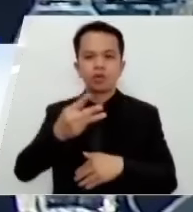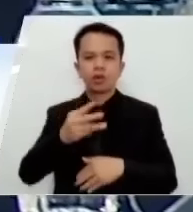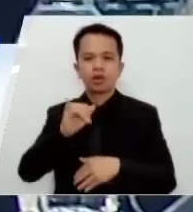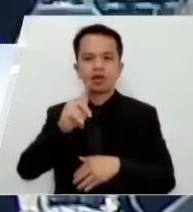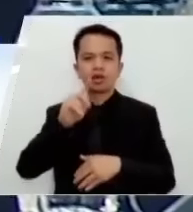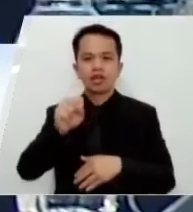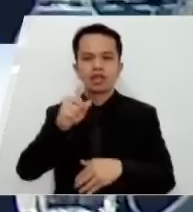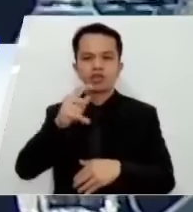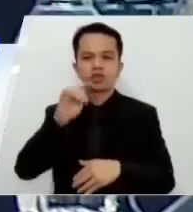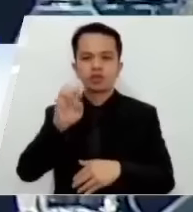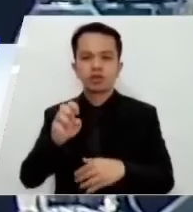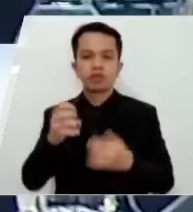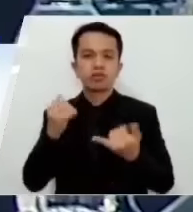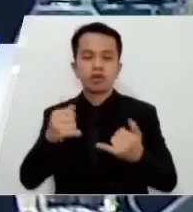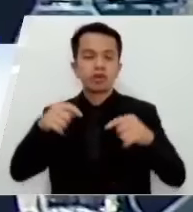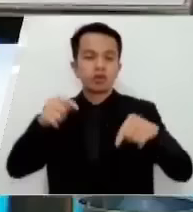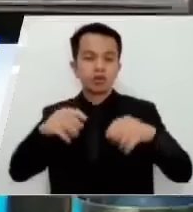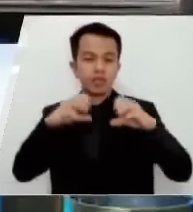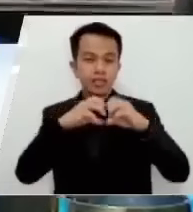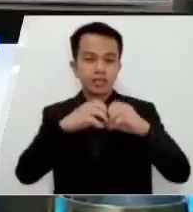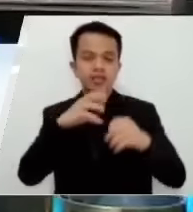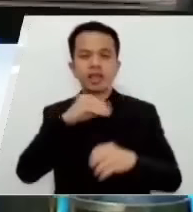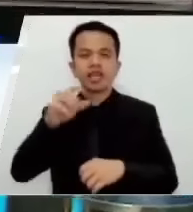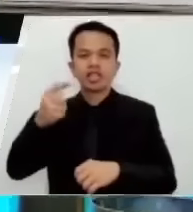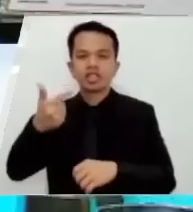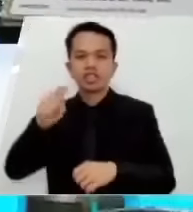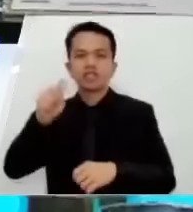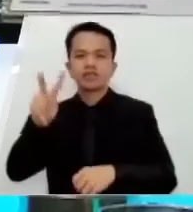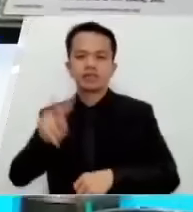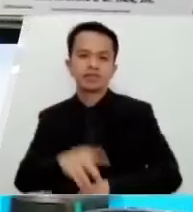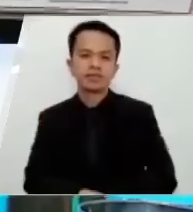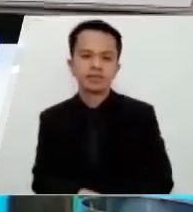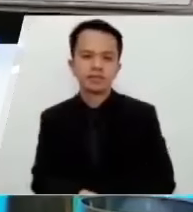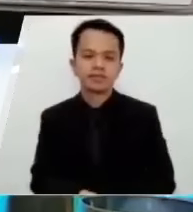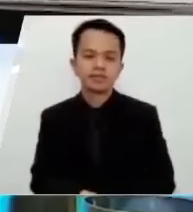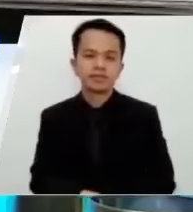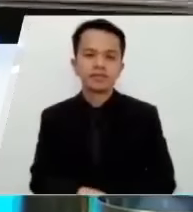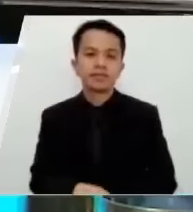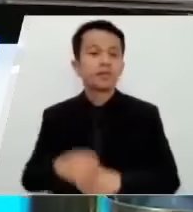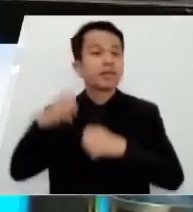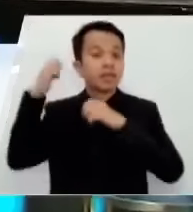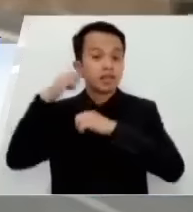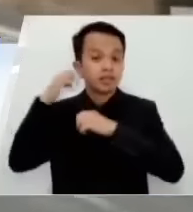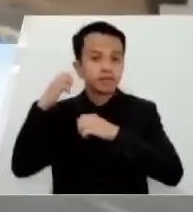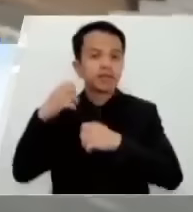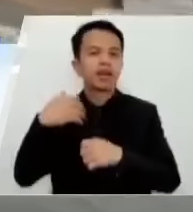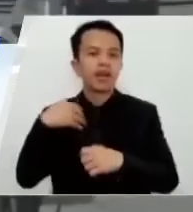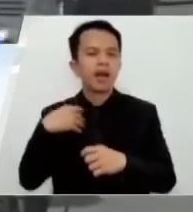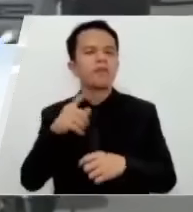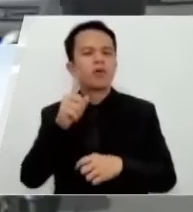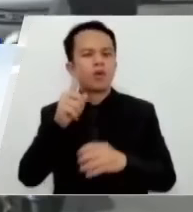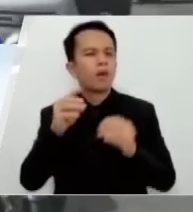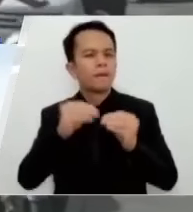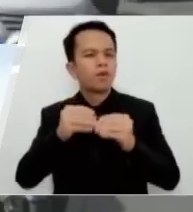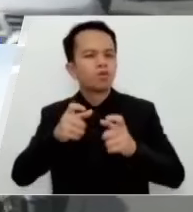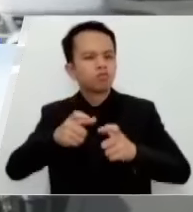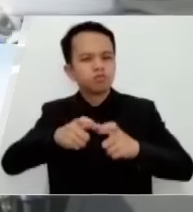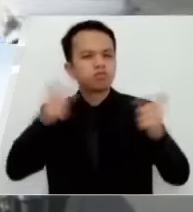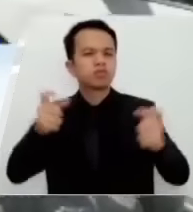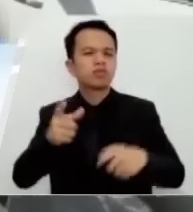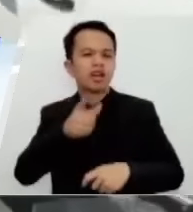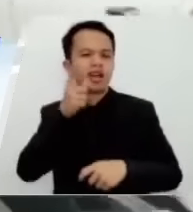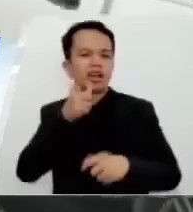time both on GMA and GTV asahan na raw ang isang pangmalakasang pananghalian sa special